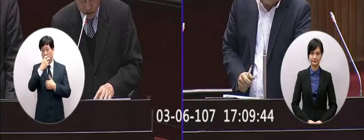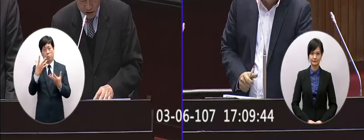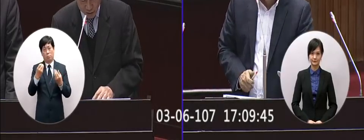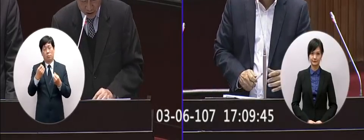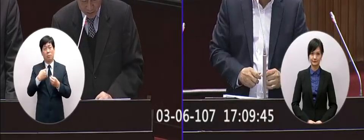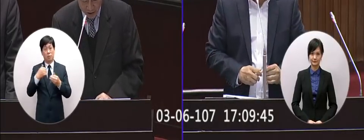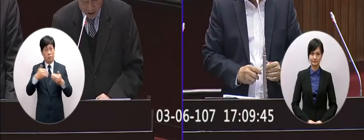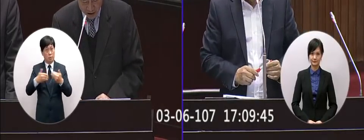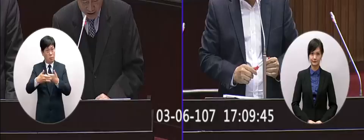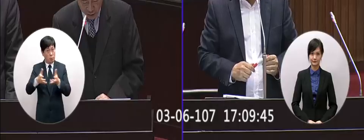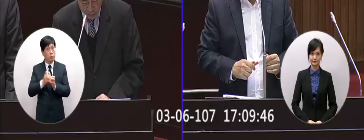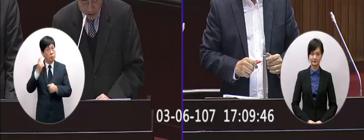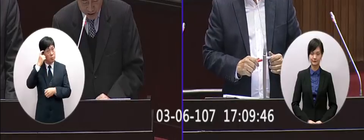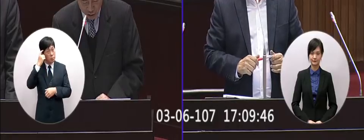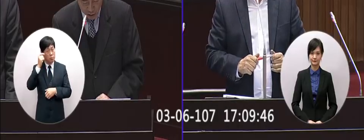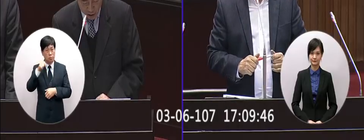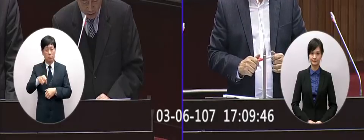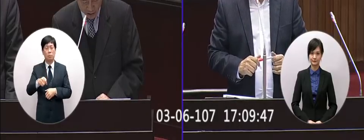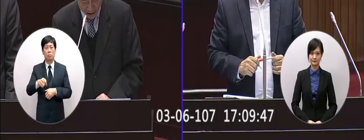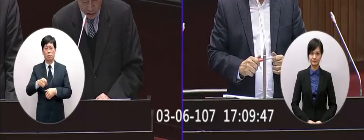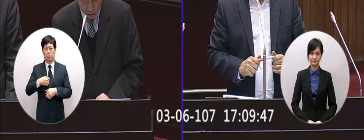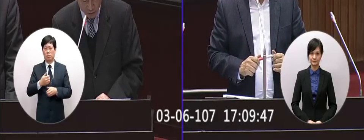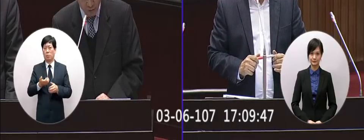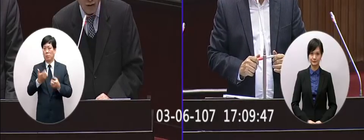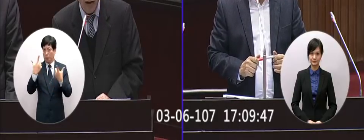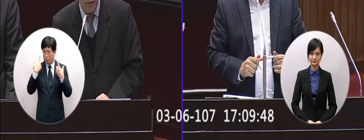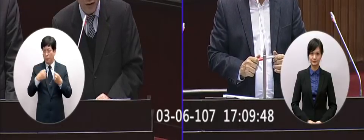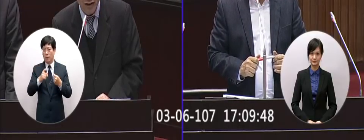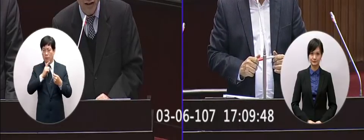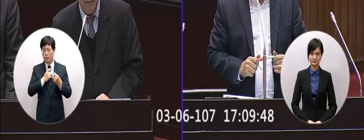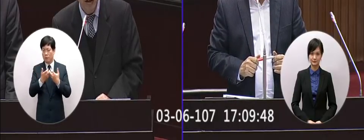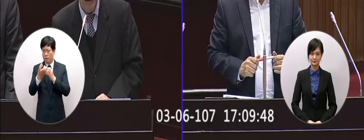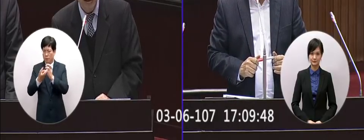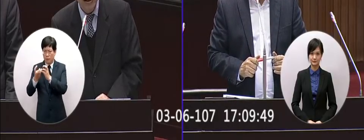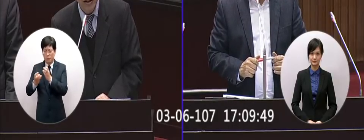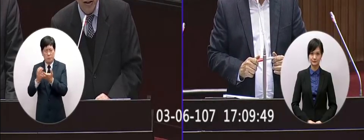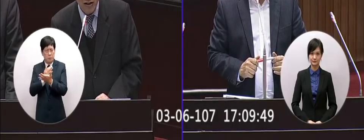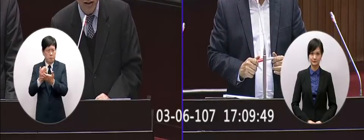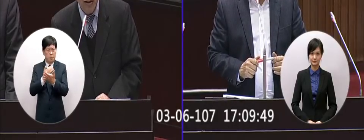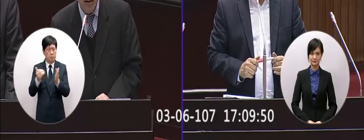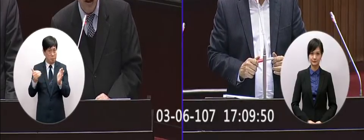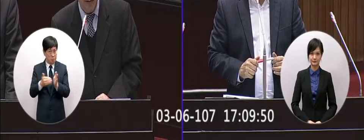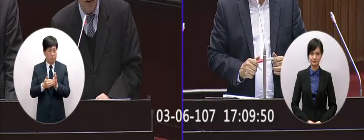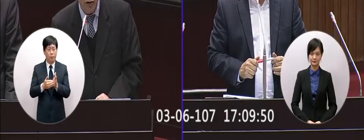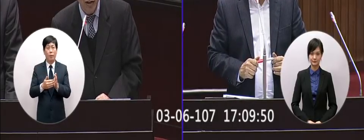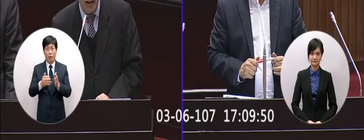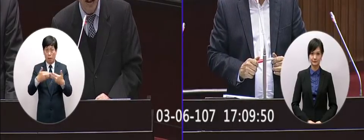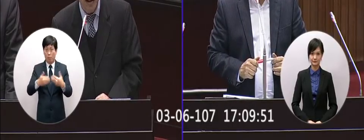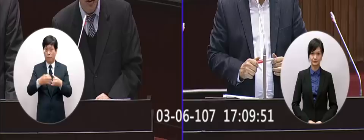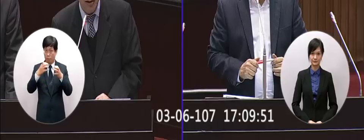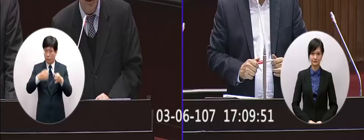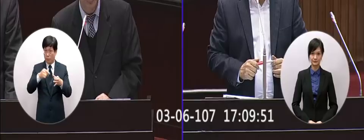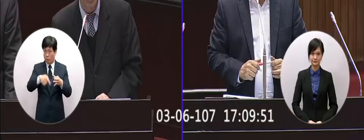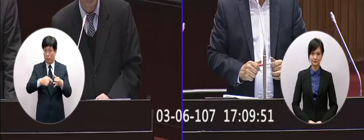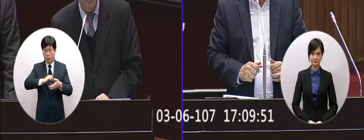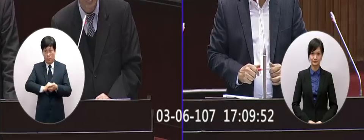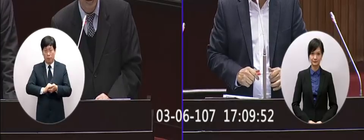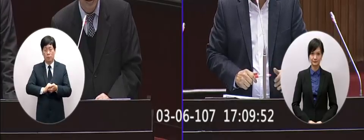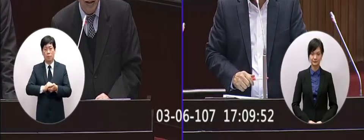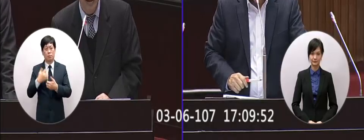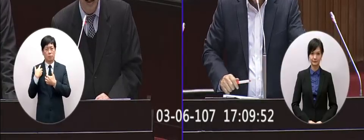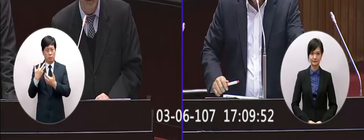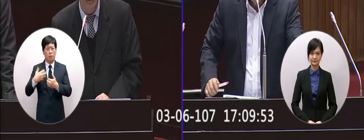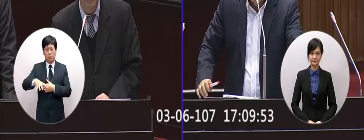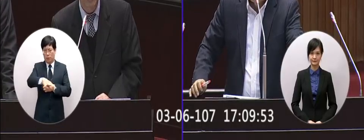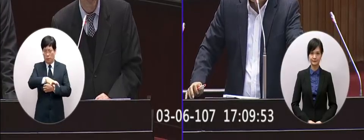的角度是认为，这个案子我们是做好该做的这个分析，但是真正要不要做这样的一个决策呢？是